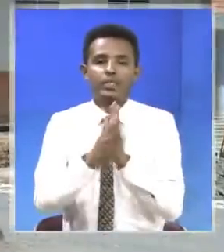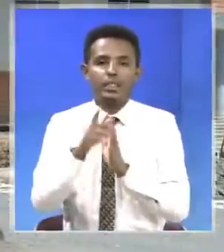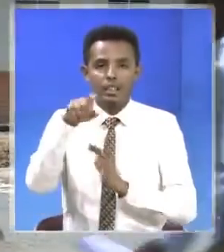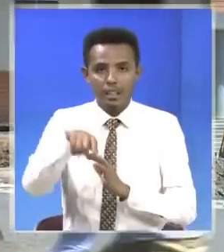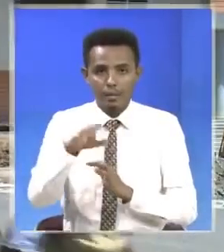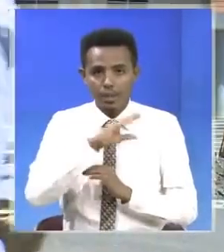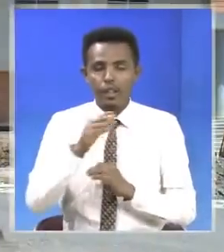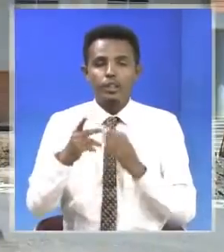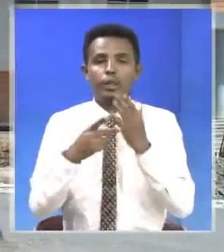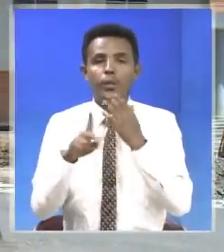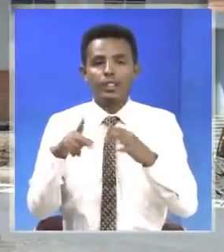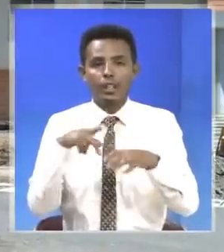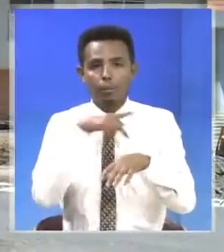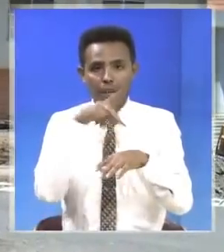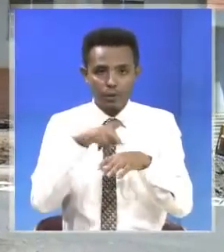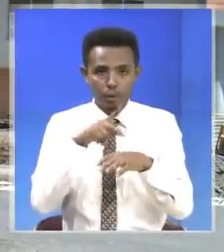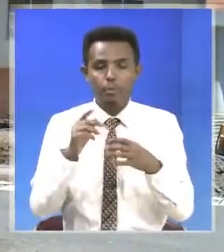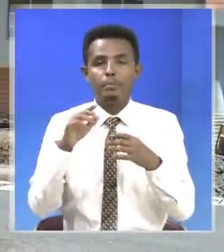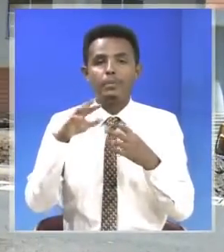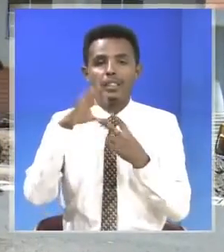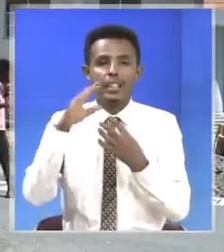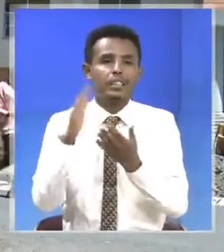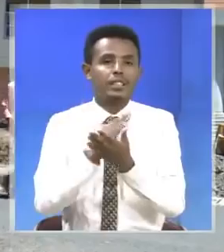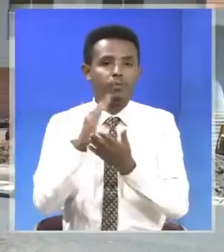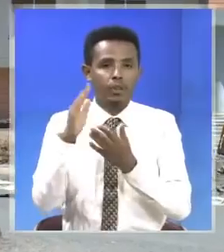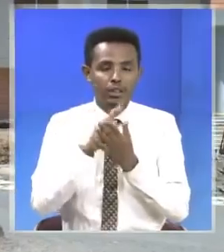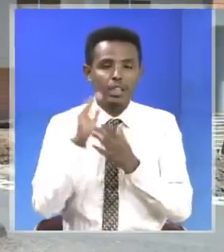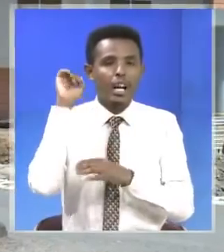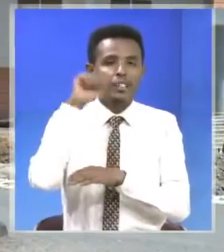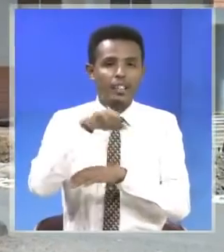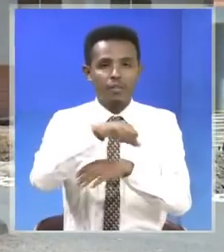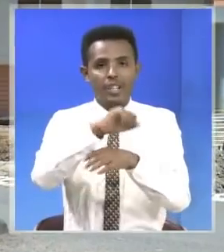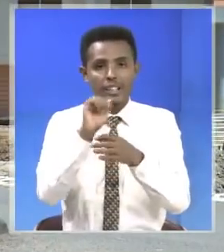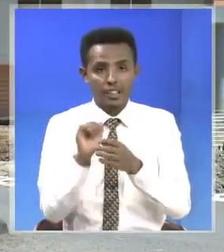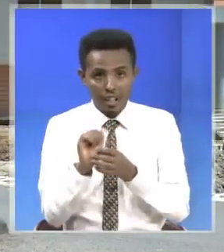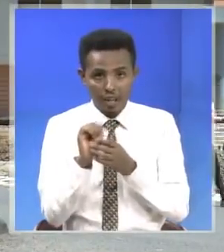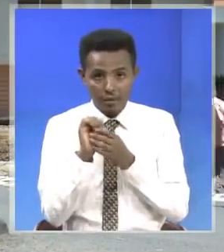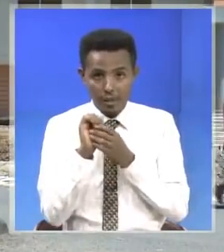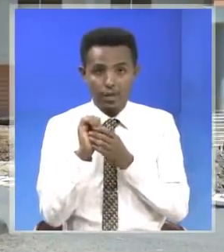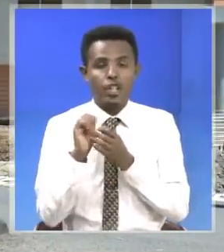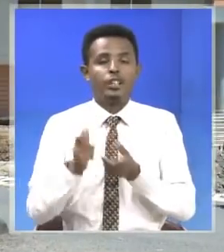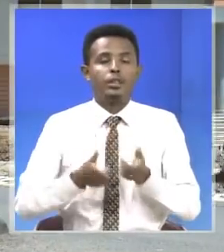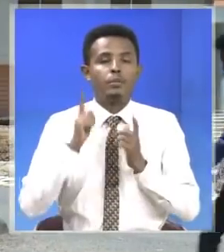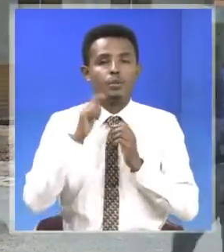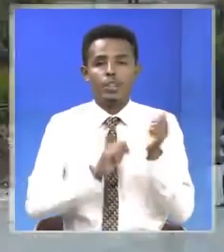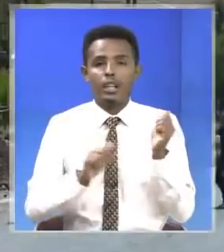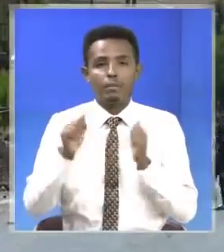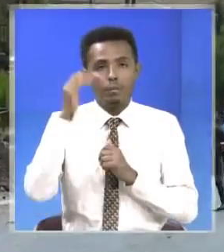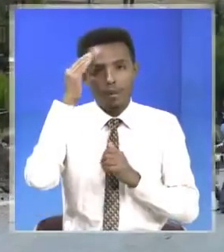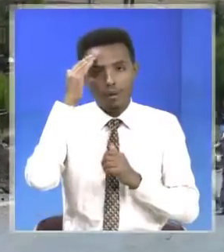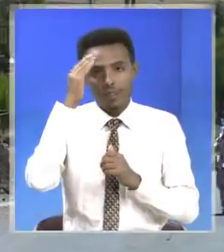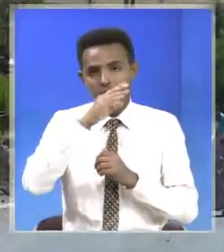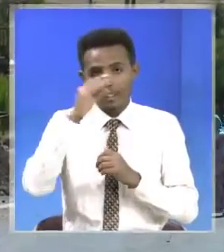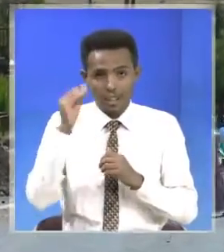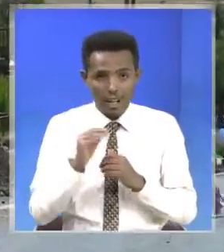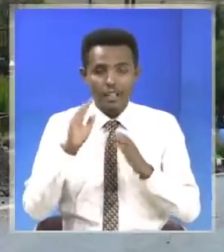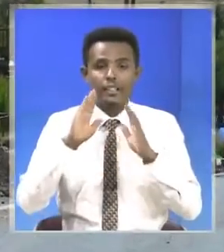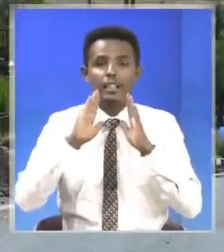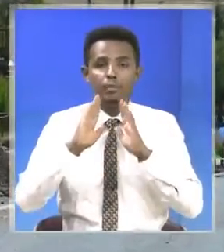የፖለቲካ ፓርቲዎች በምርጫ ተሳትፏቸው አሸናፊና ተሸናፊ እንደሚኖር ቀድመው በማመን ለሰላማዊ ሽግግር መዘጋጀት